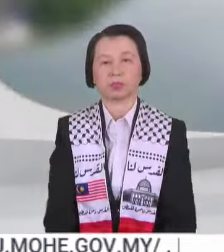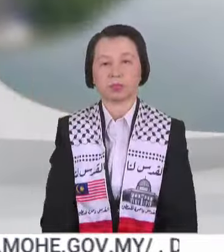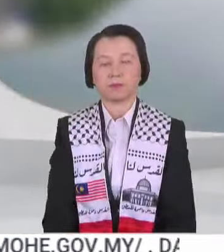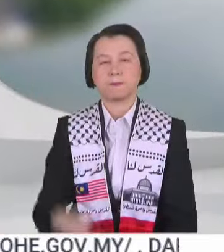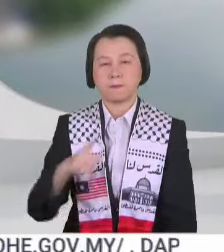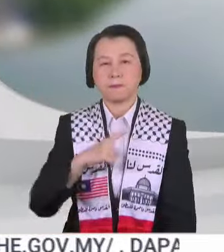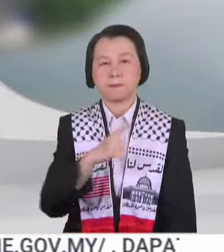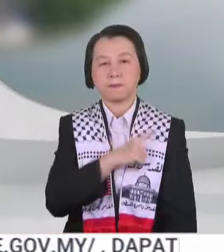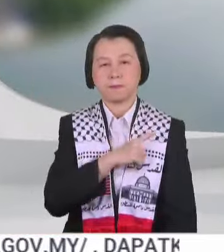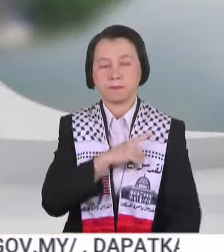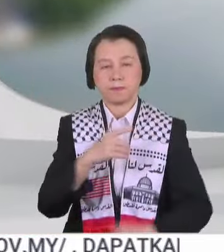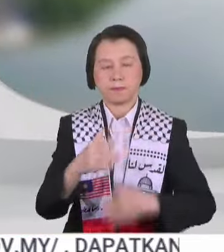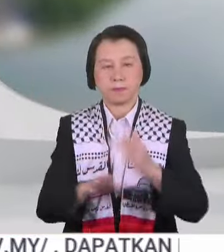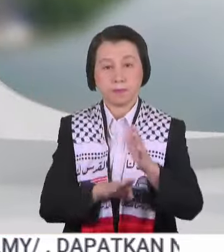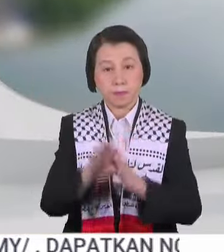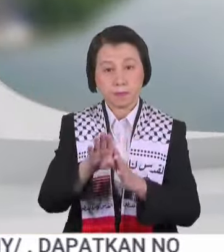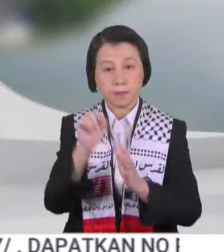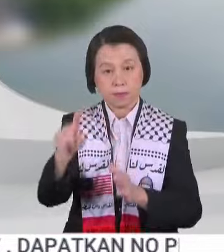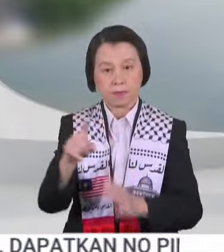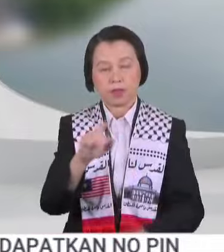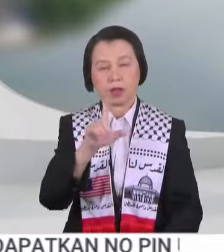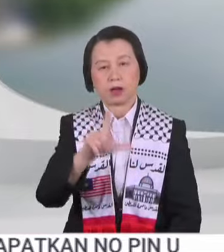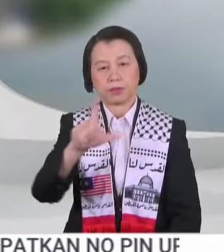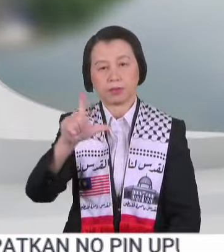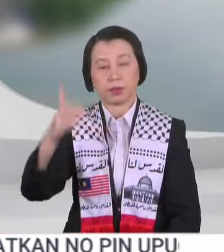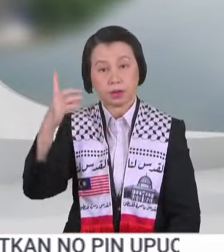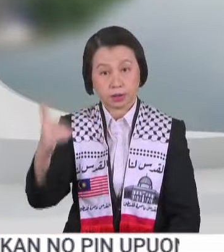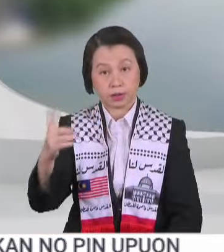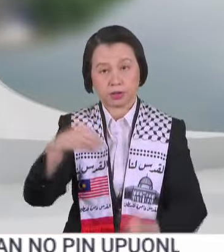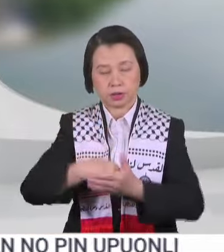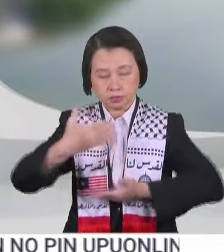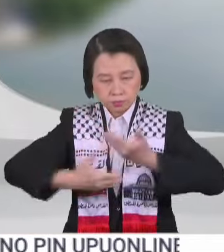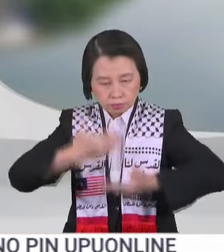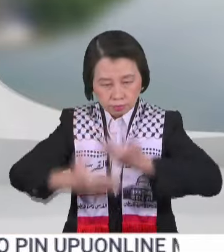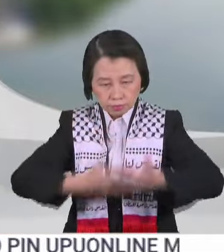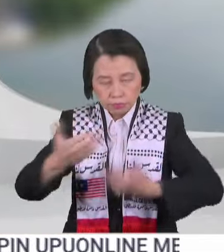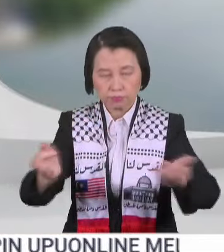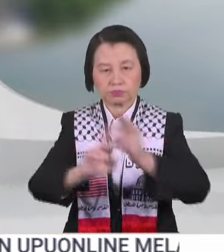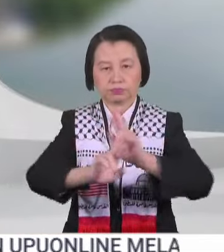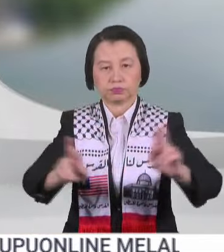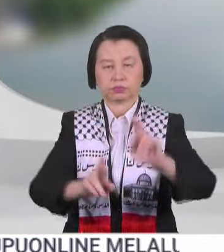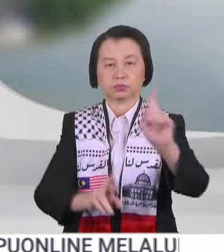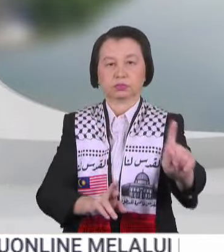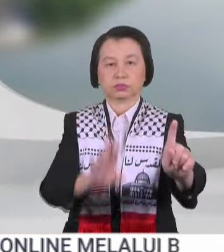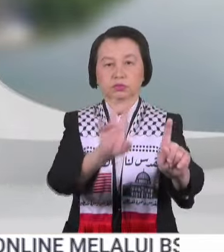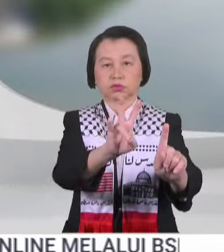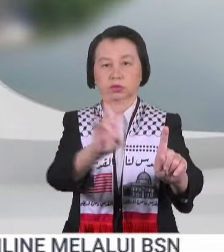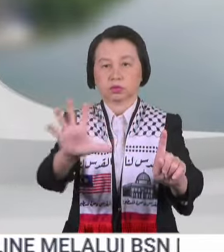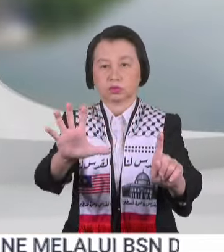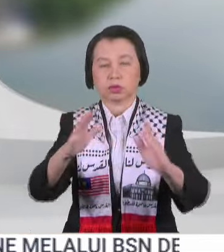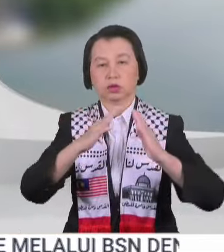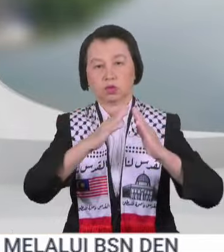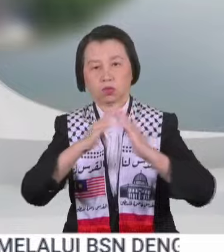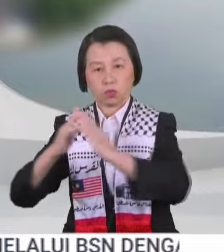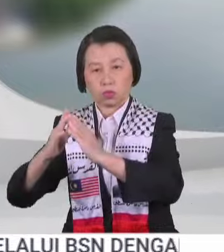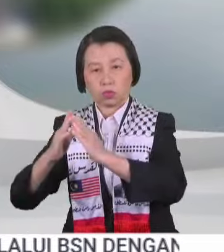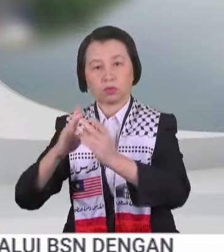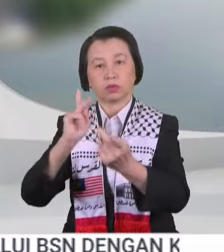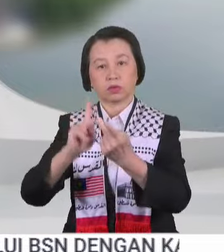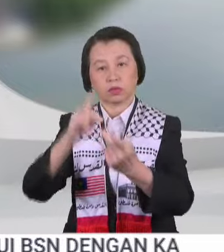Lembaga Pembangunan Perumahan dan Bandar LPPB dalam proses menyiapkan 175 unit rumah